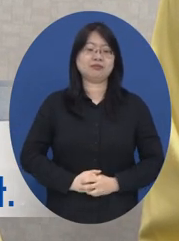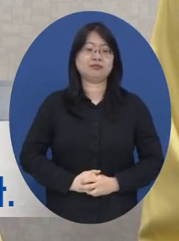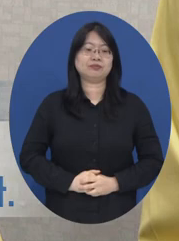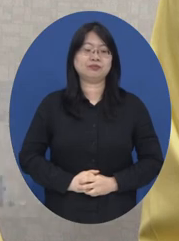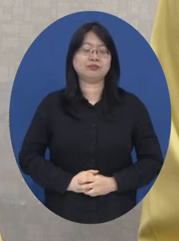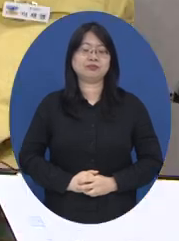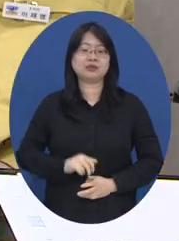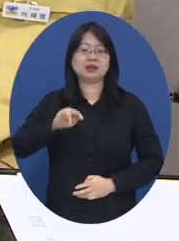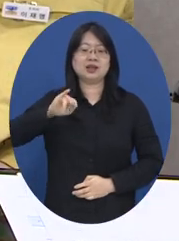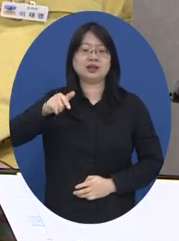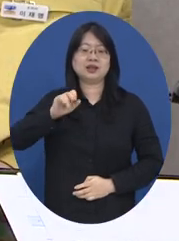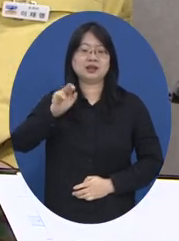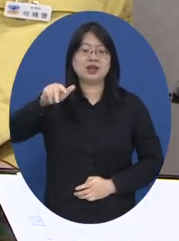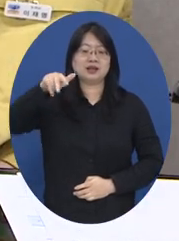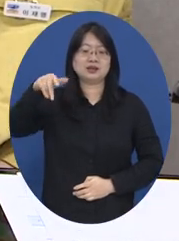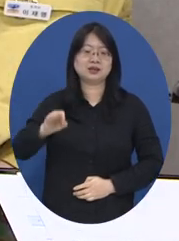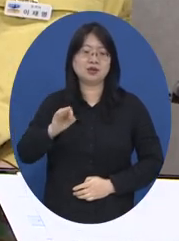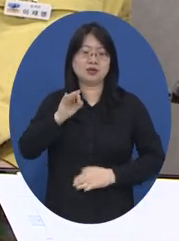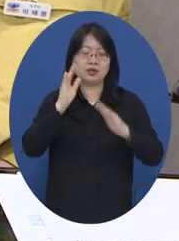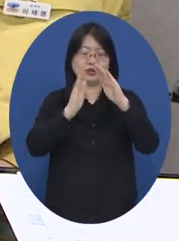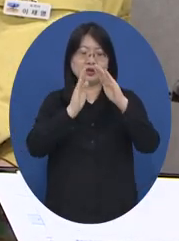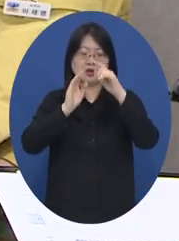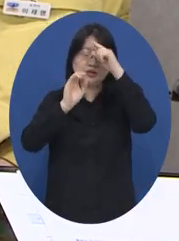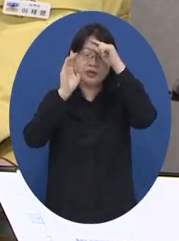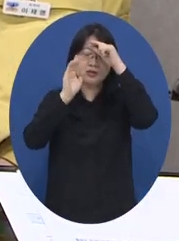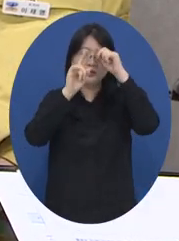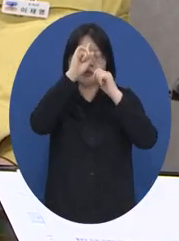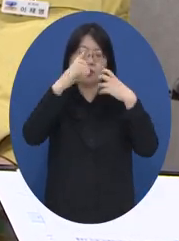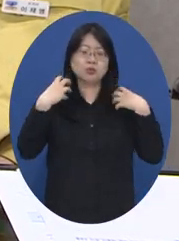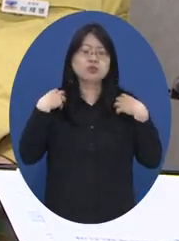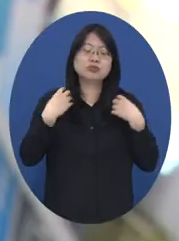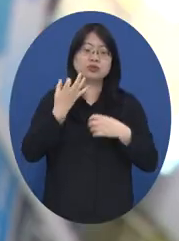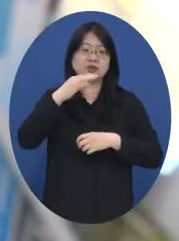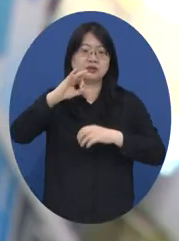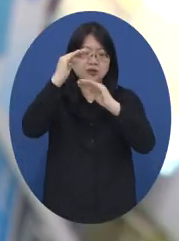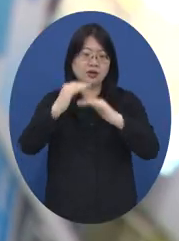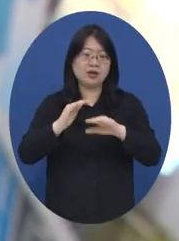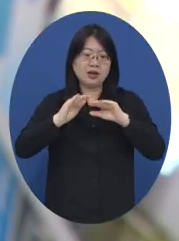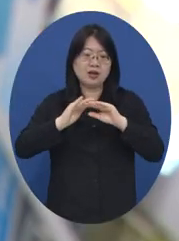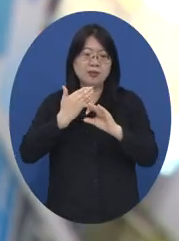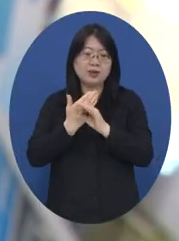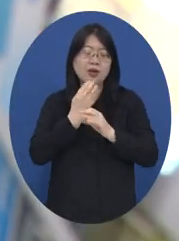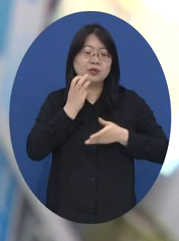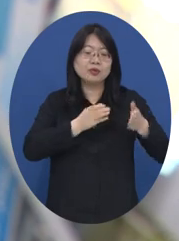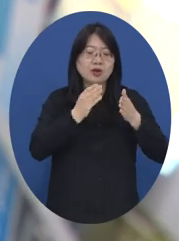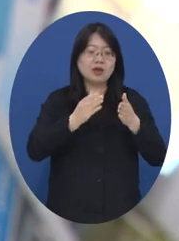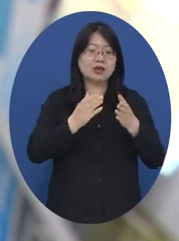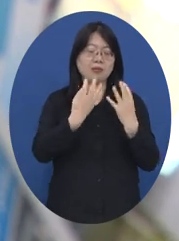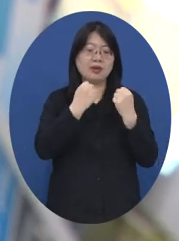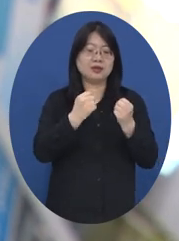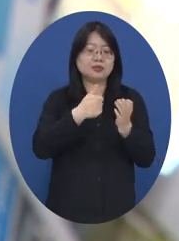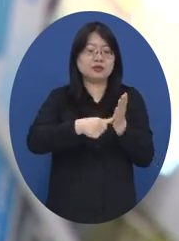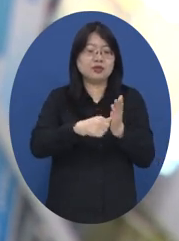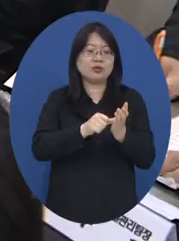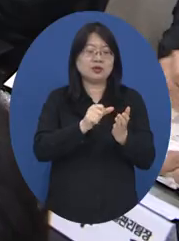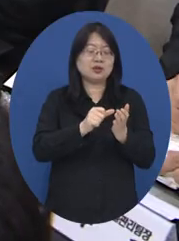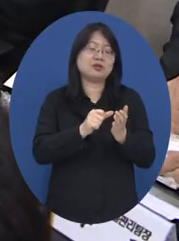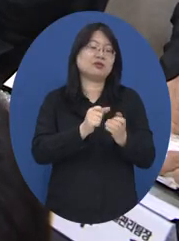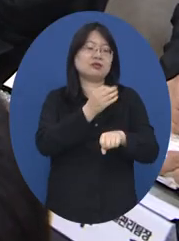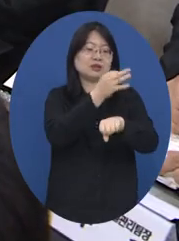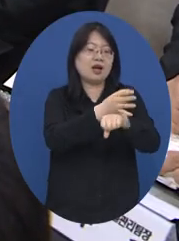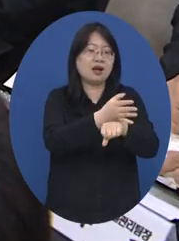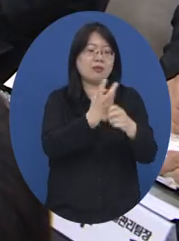통해요 그러면서 식약처 승인 등 관련 절차가 해결되면 경기도가 대량 구매에 무료